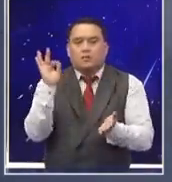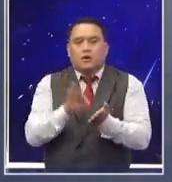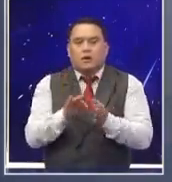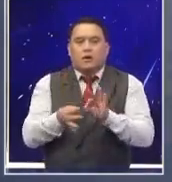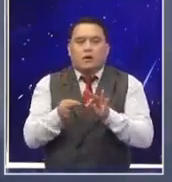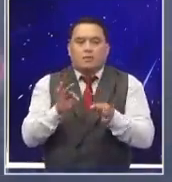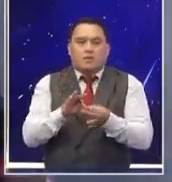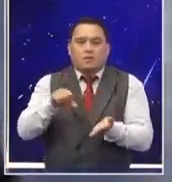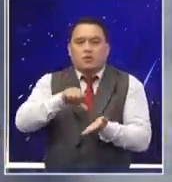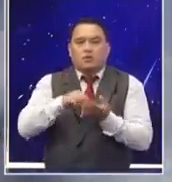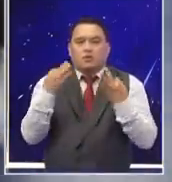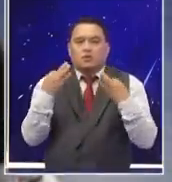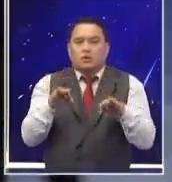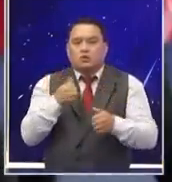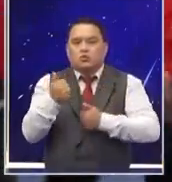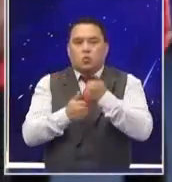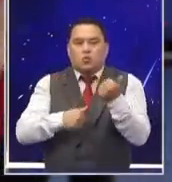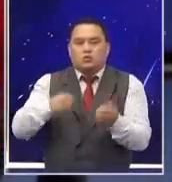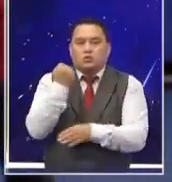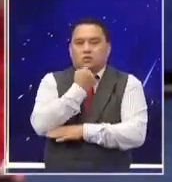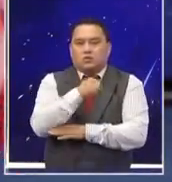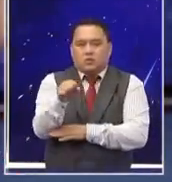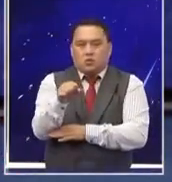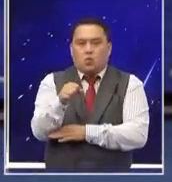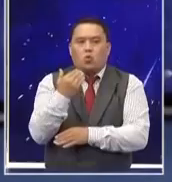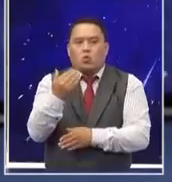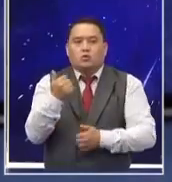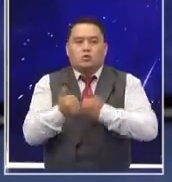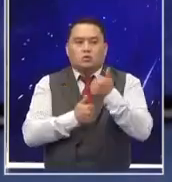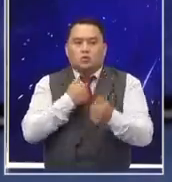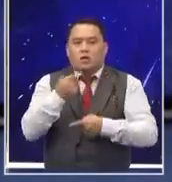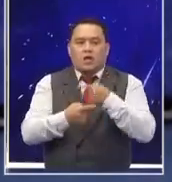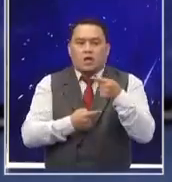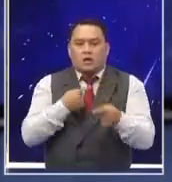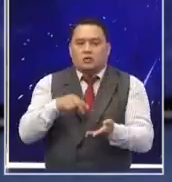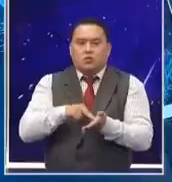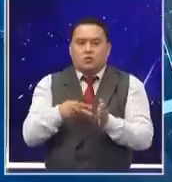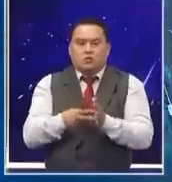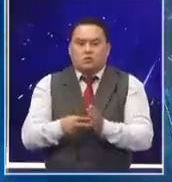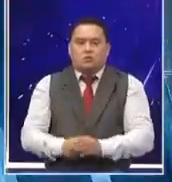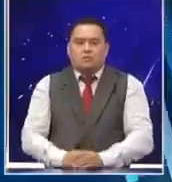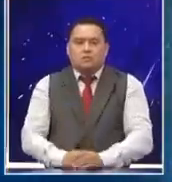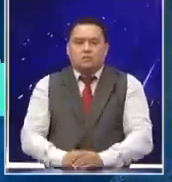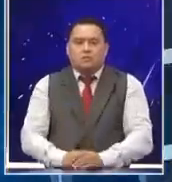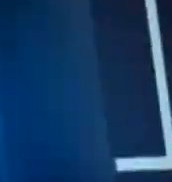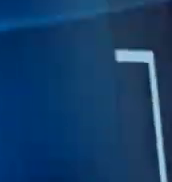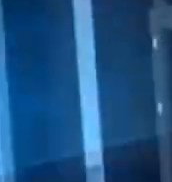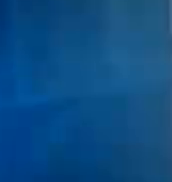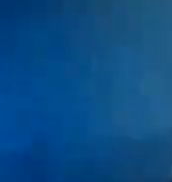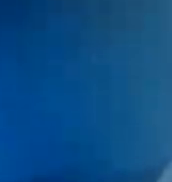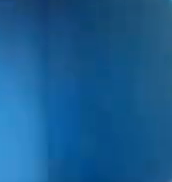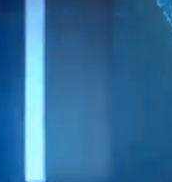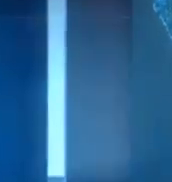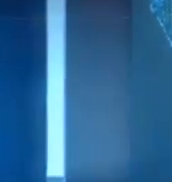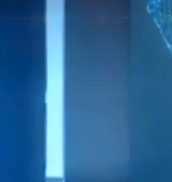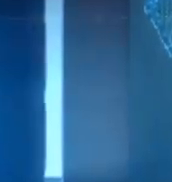Олимпиадасына жолдама беретін лицензиялық турнирде жеңіске жету. Ол жарыстар келер жылдың басына жоспарланған. Жарқын Нұрланұлы, Нұрбек Жұрманов,